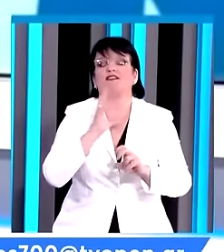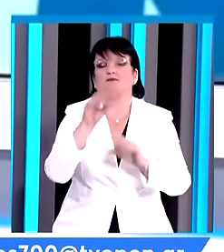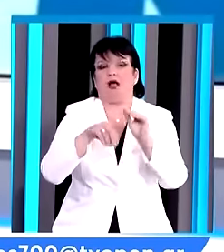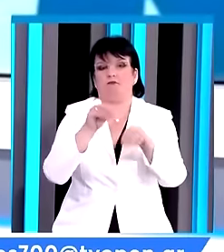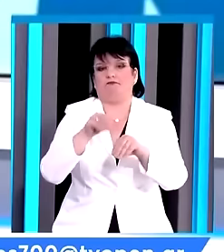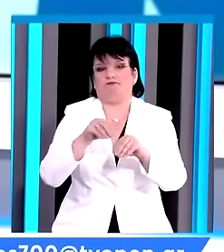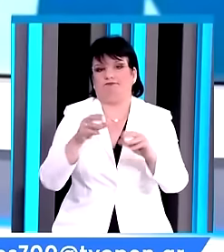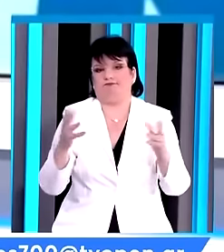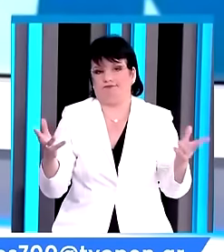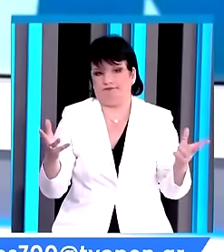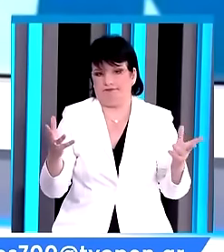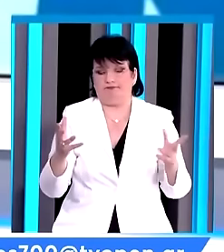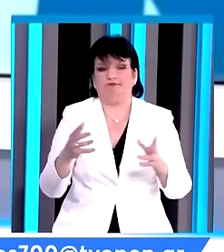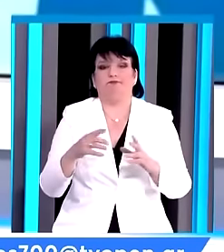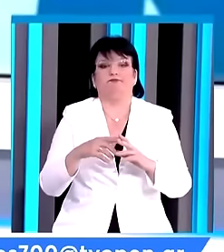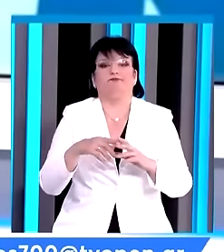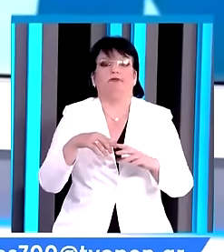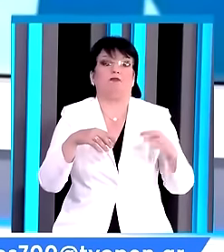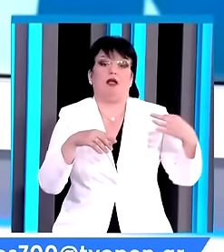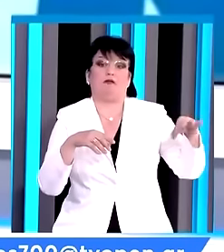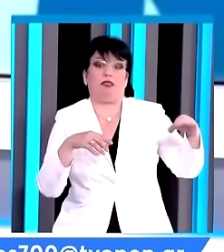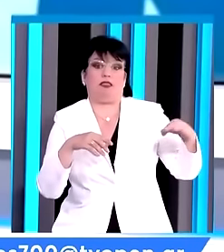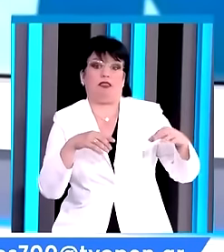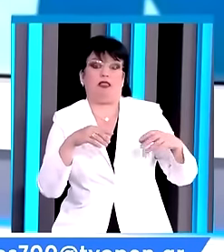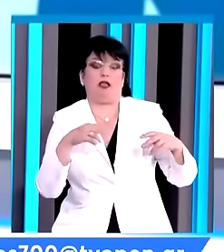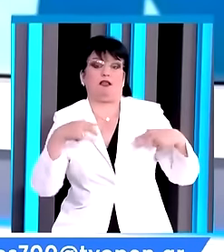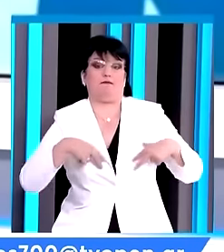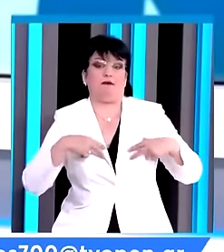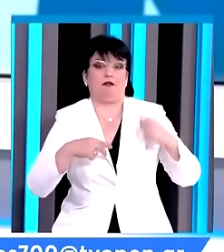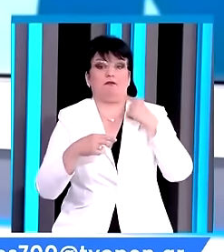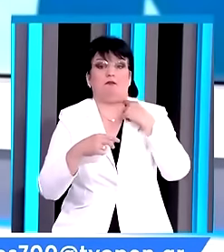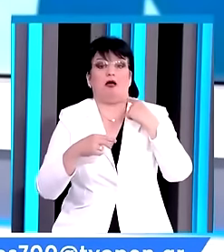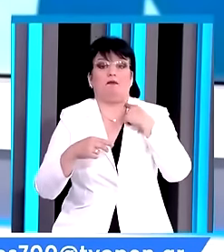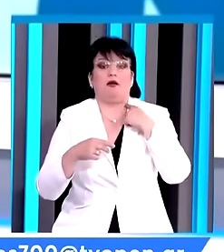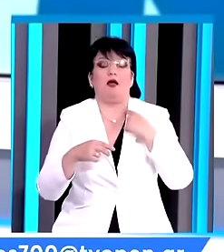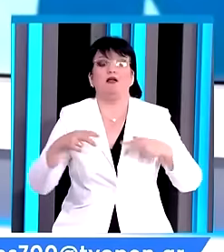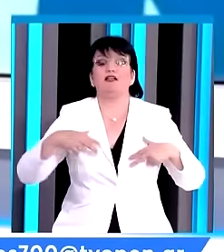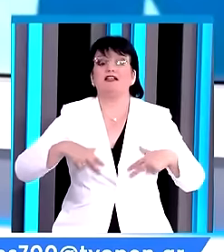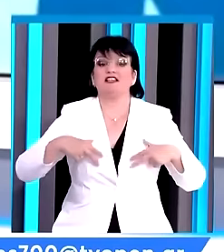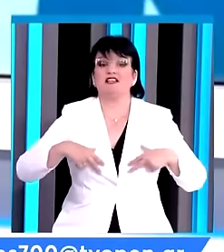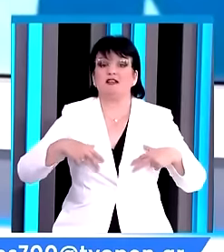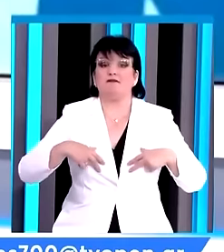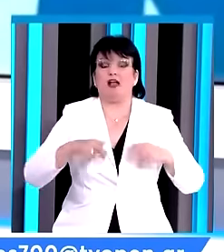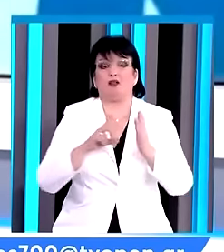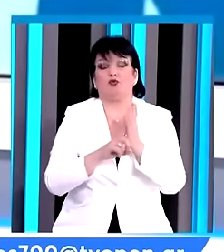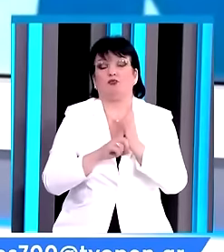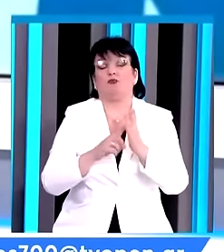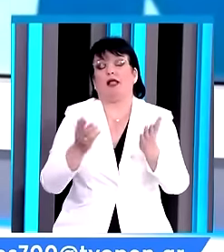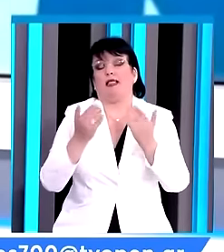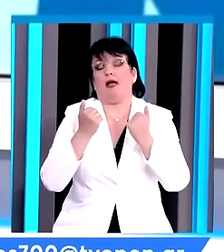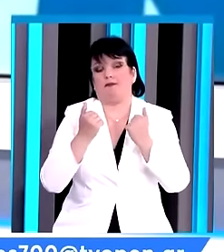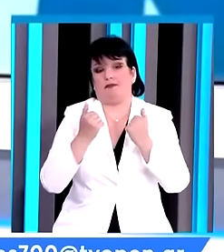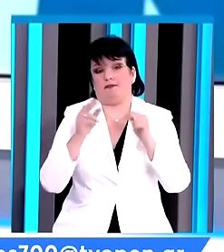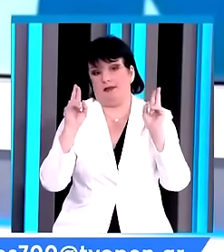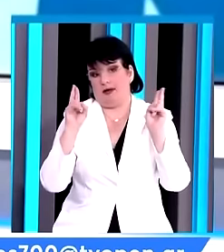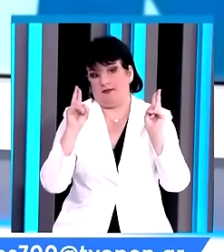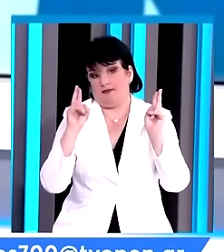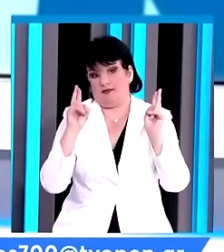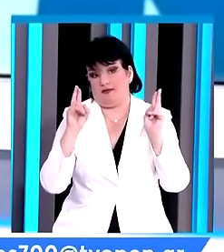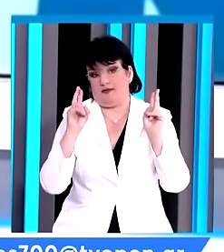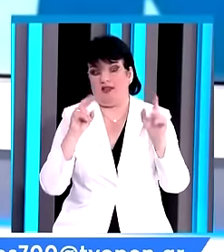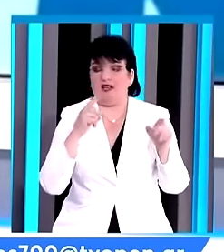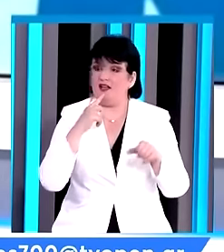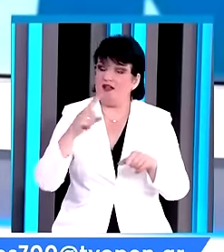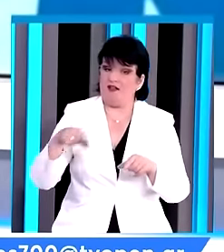Να αδυνατήσει η κυβέρνηση, ενδεχομένως να ζητήσουμε εκλογές την επόμενη μέρα, να μην έχει κυβέρνηση νομοποίηση. Λέτε να μην σηκώσουμε το